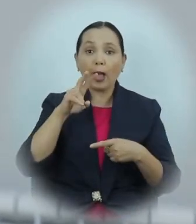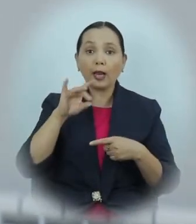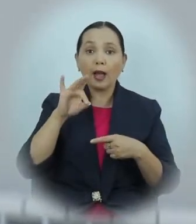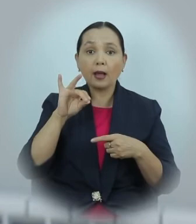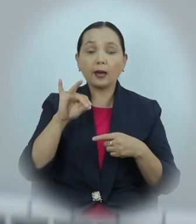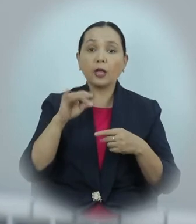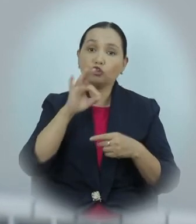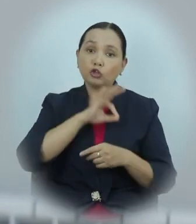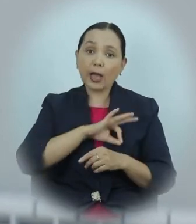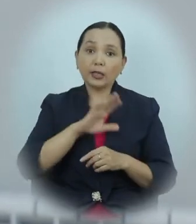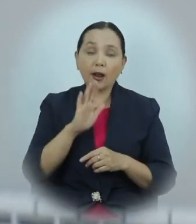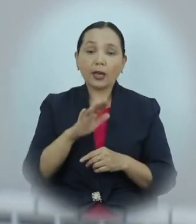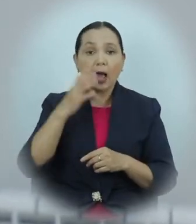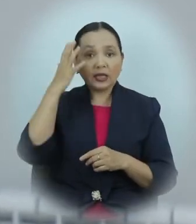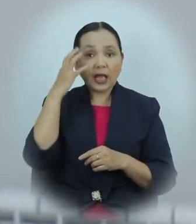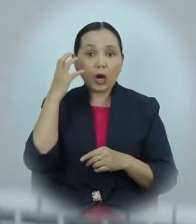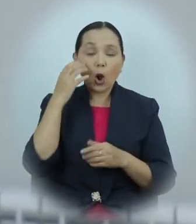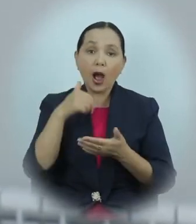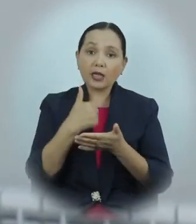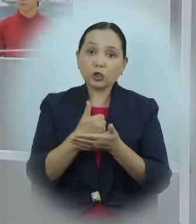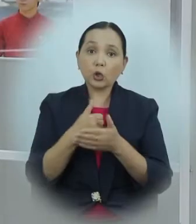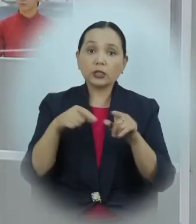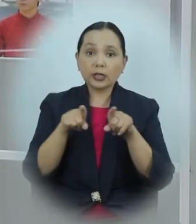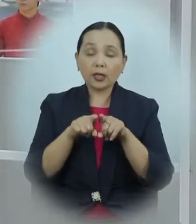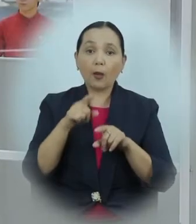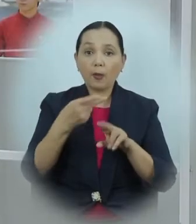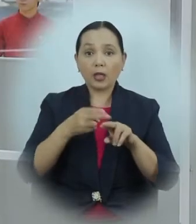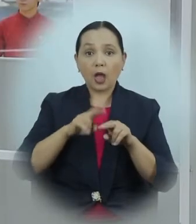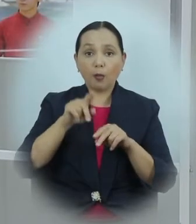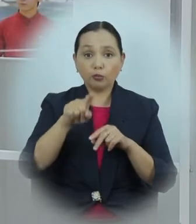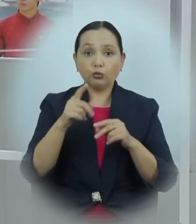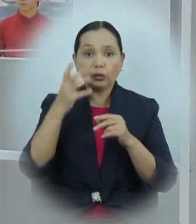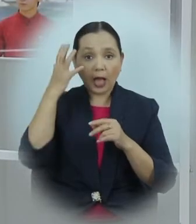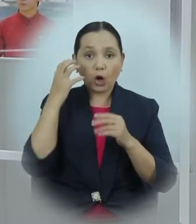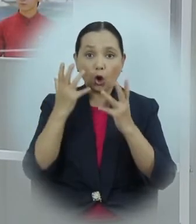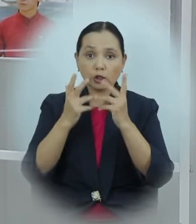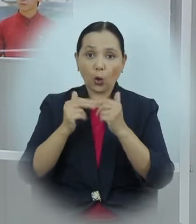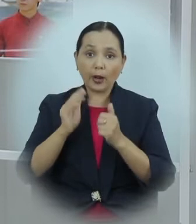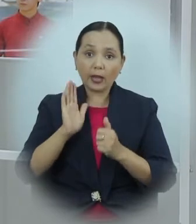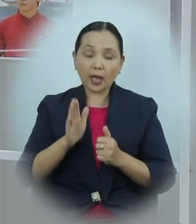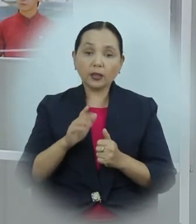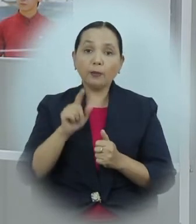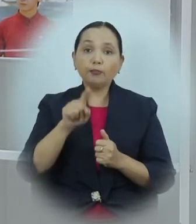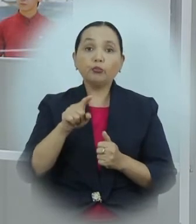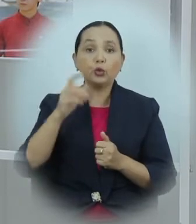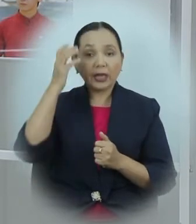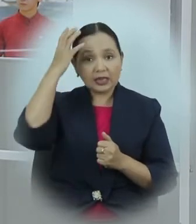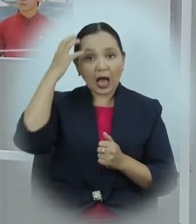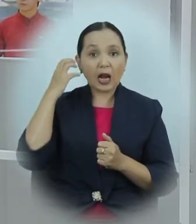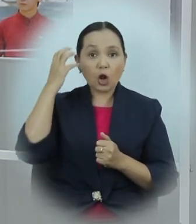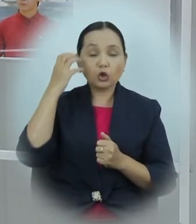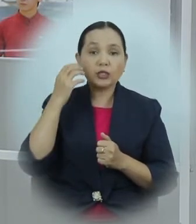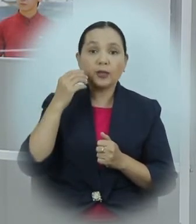asosan ishlatiladigan taroqlarning asosiy quroli ham mana bu taroq hisoblanadi. Buni taralishi